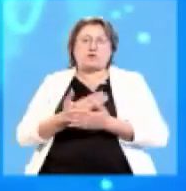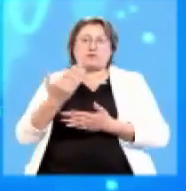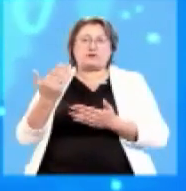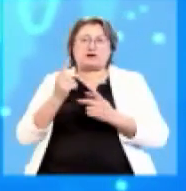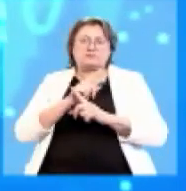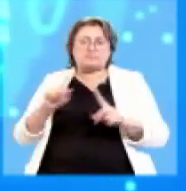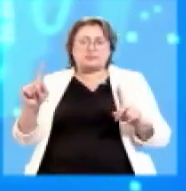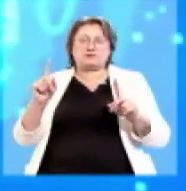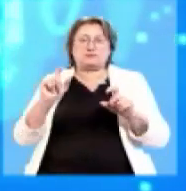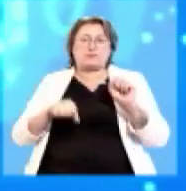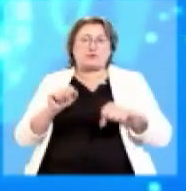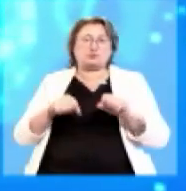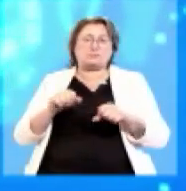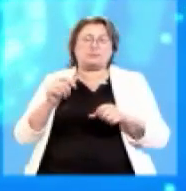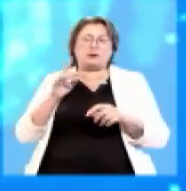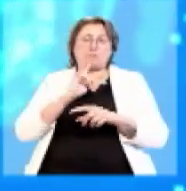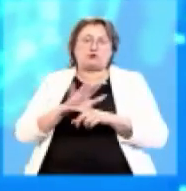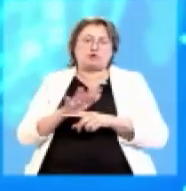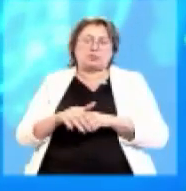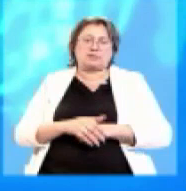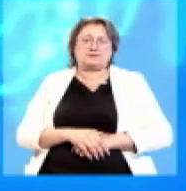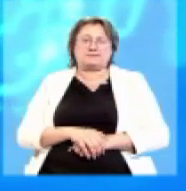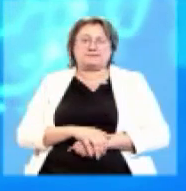бері 450-ден астам осындай факт тіркелген.